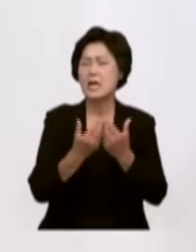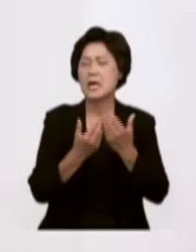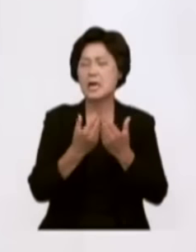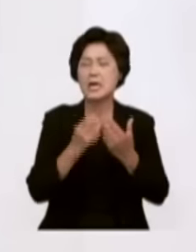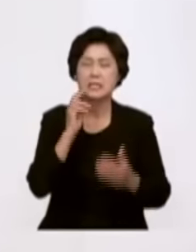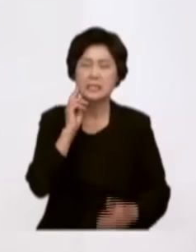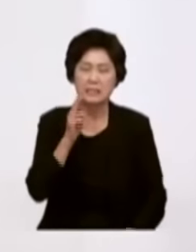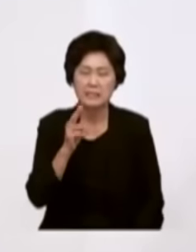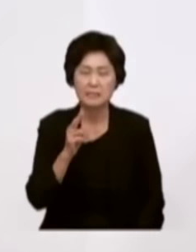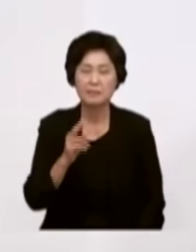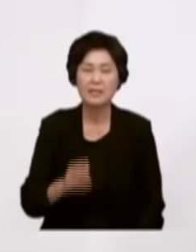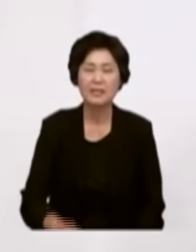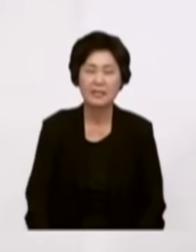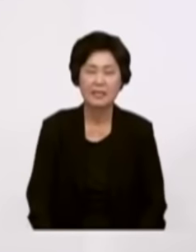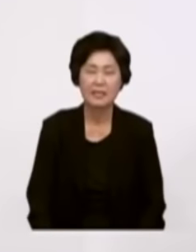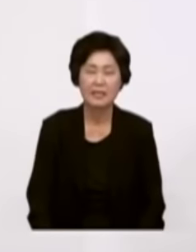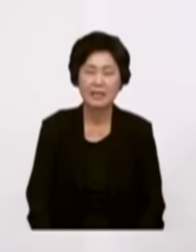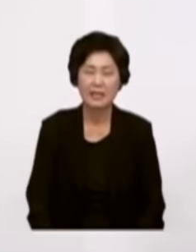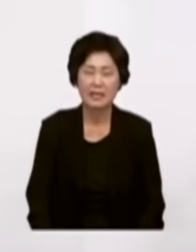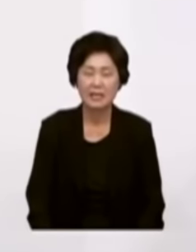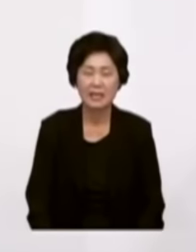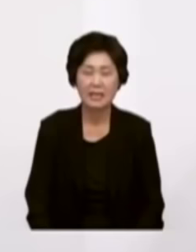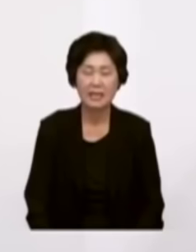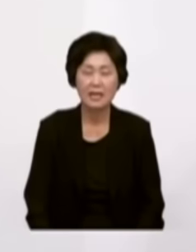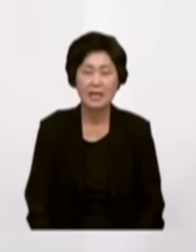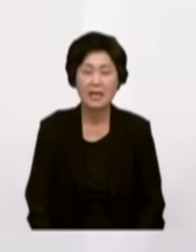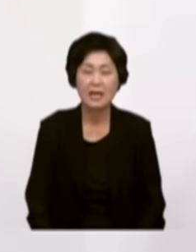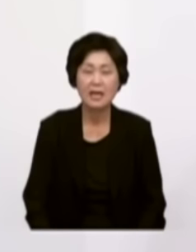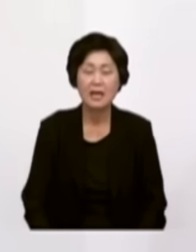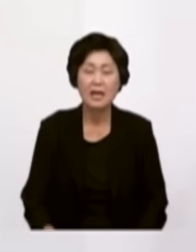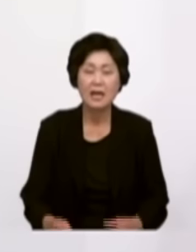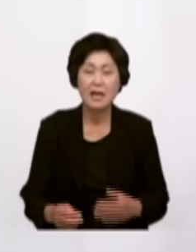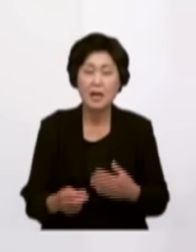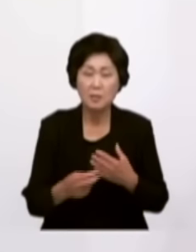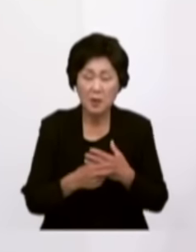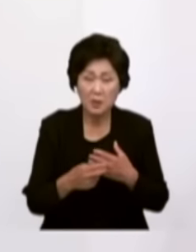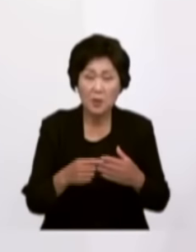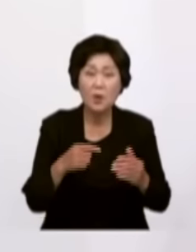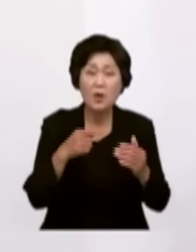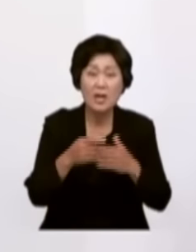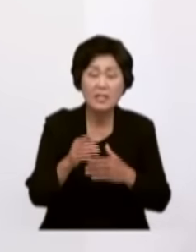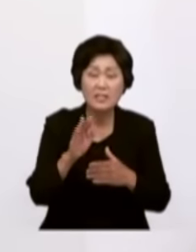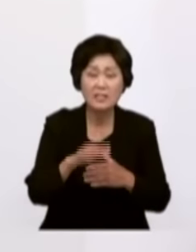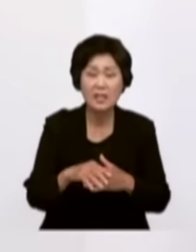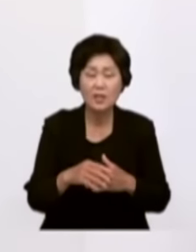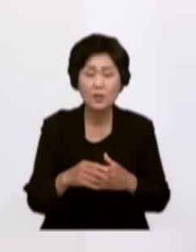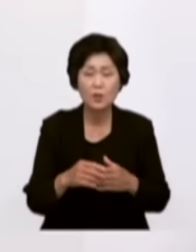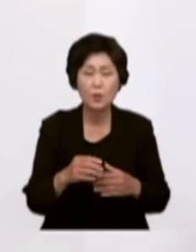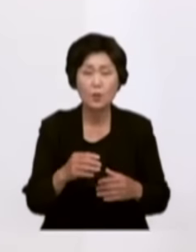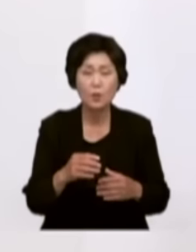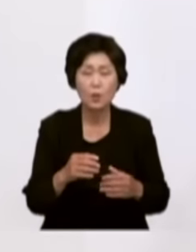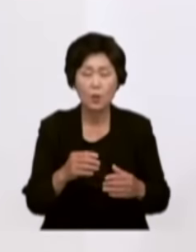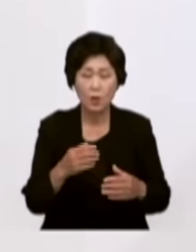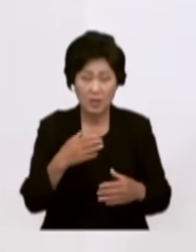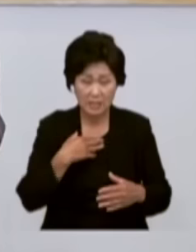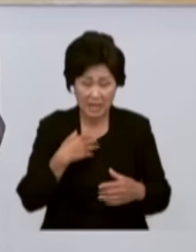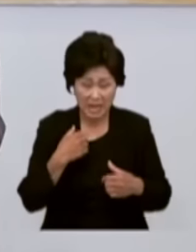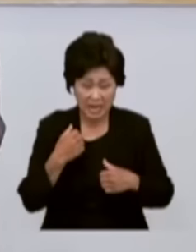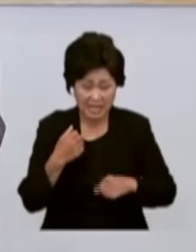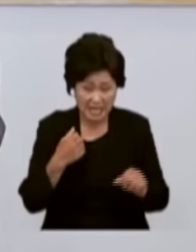이유 없이 막 토하는 거예요. 그래서 병원을 데려갔는데도 그 원인을 몰라요. 0.3% 5살짜리